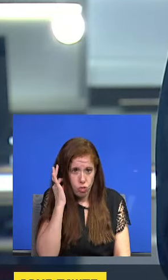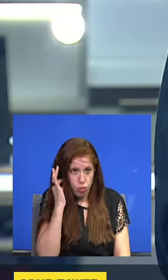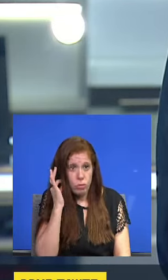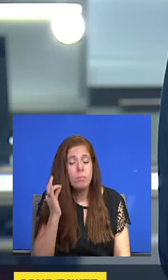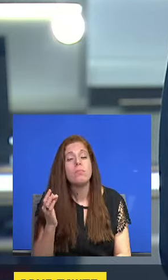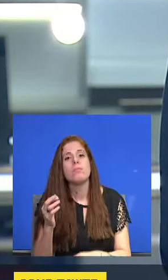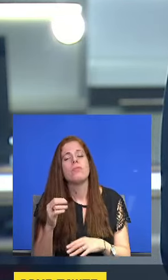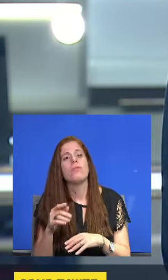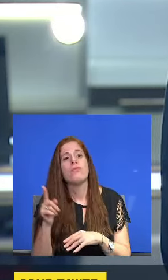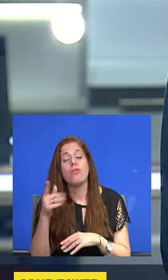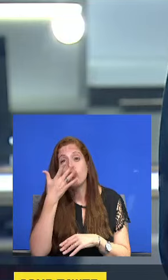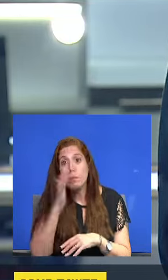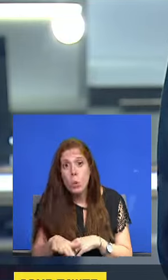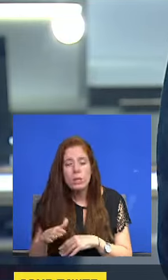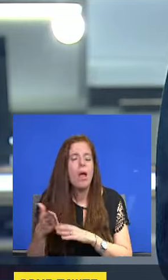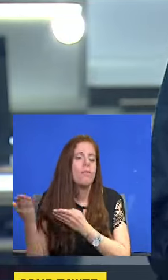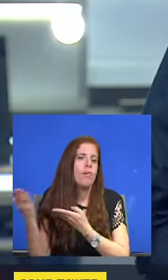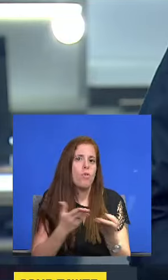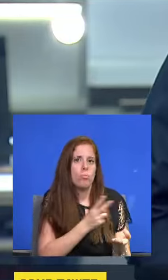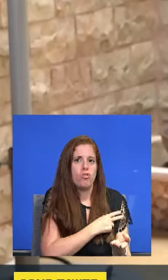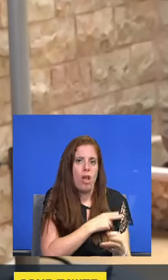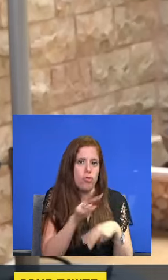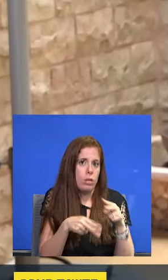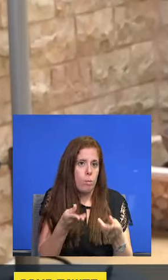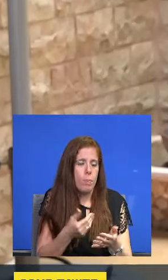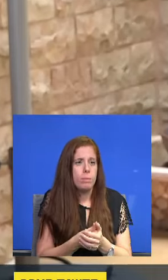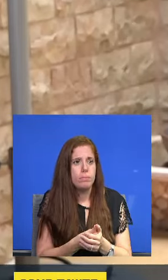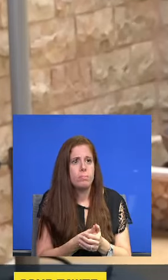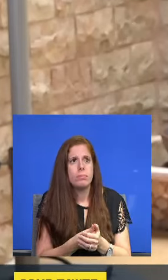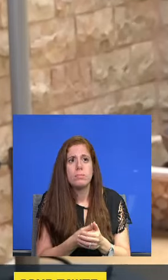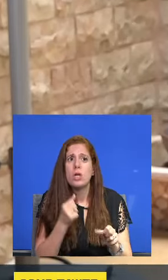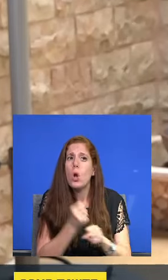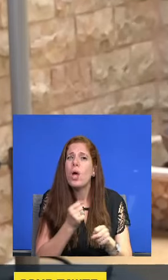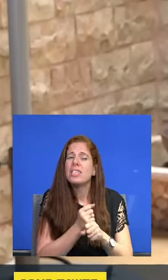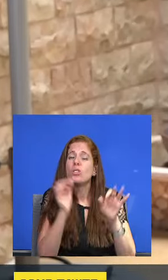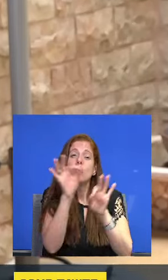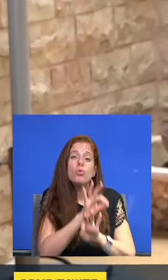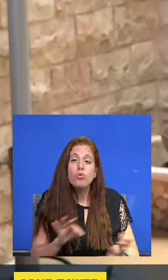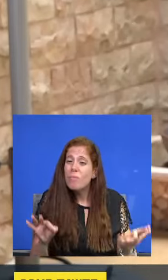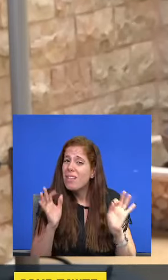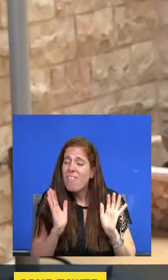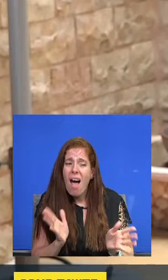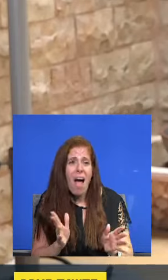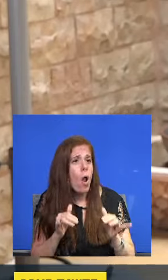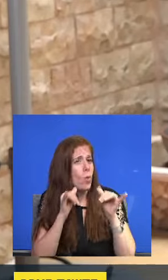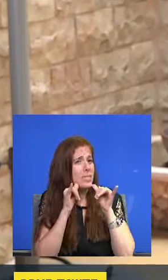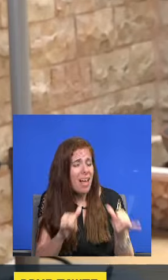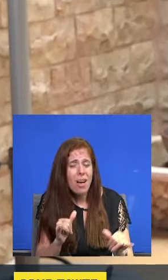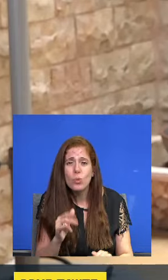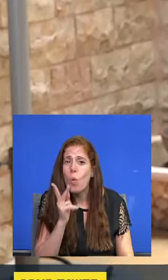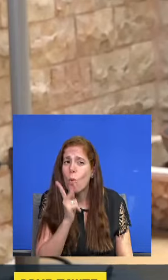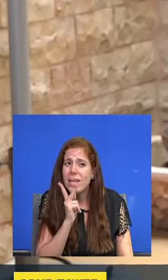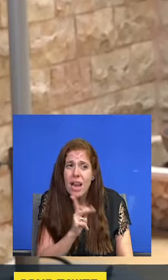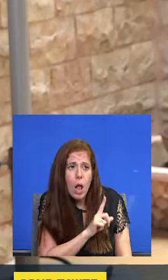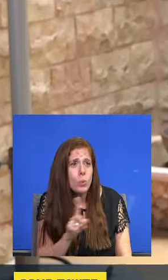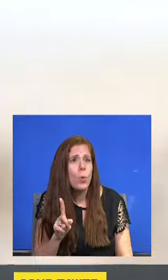שרון עידן על המקרה החריג הזה. לא עשינו שום דבר, לא צעקנו, לא קיללנו, לא